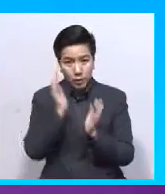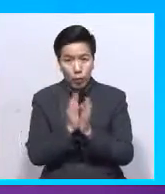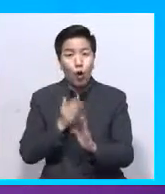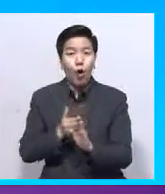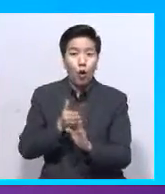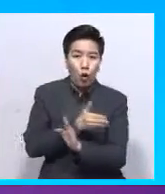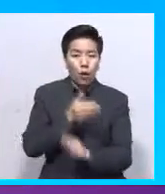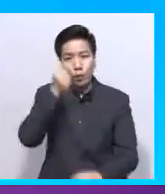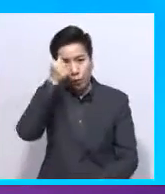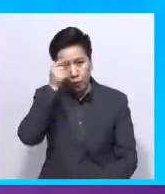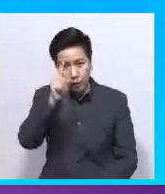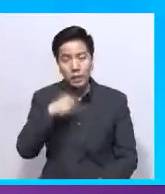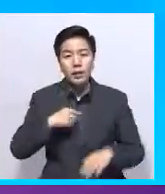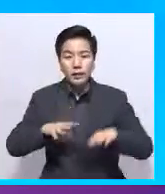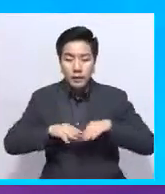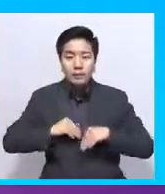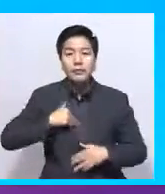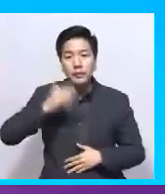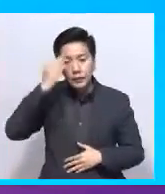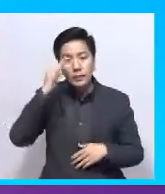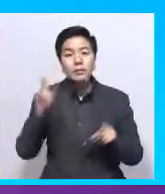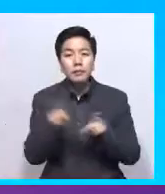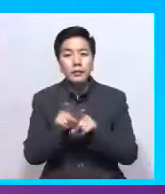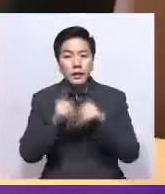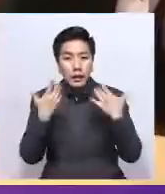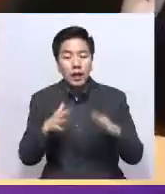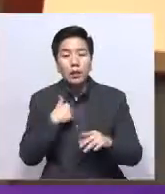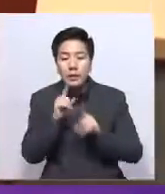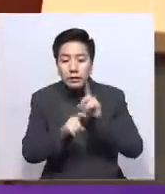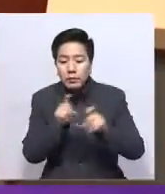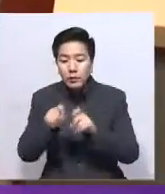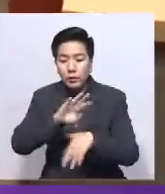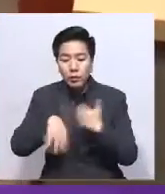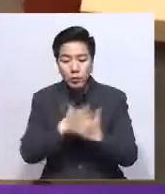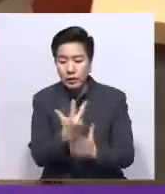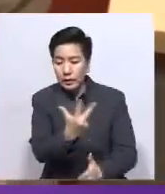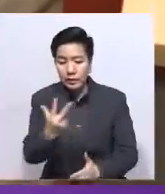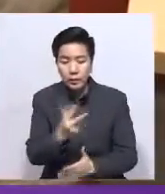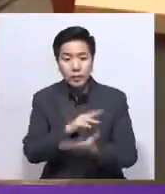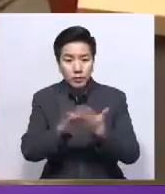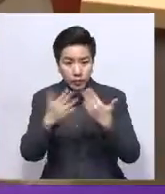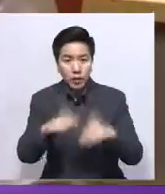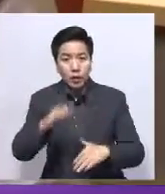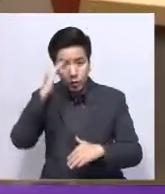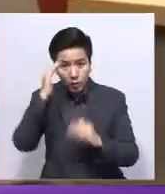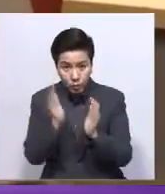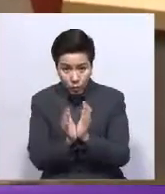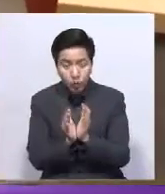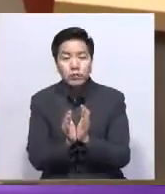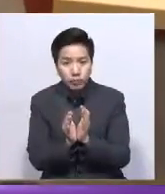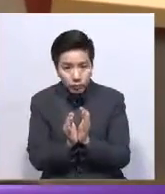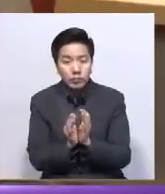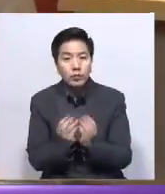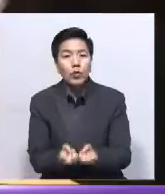อบสวนก่อนกำหนดด้วย1วันนะครับเพื่อที่จะรับทราบข้อกล่าวหาเดียวกันหลังสอบปากคำผู้ต้องหา3คนเสร็จสิ้นแล้วนะครับทางตำรวจเองก็จะ